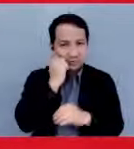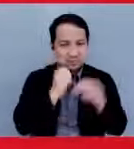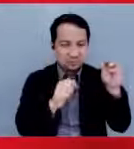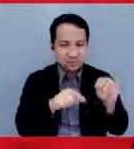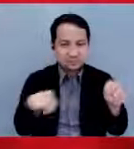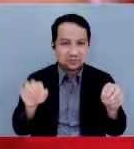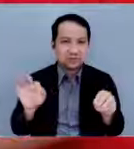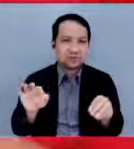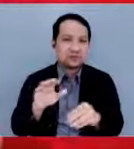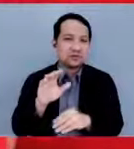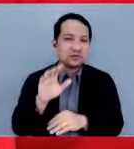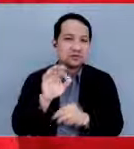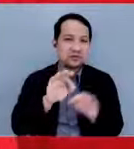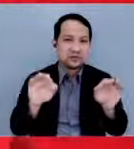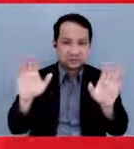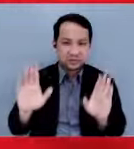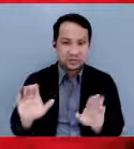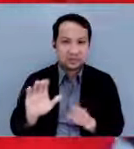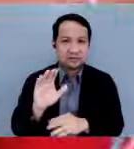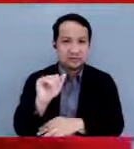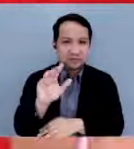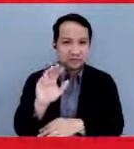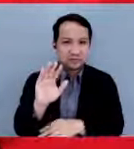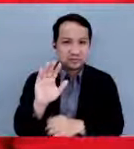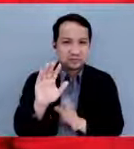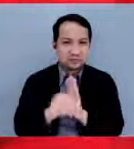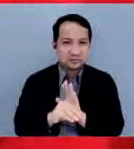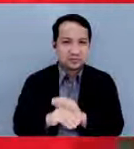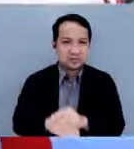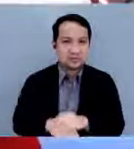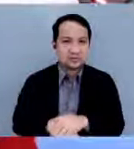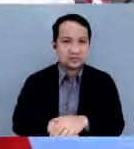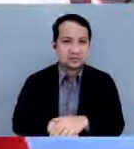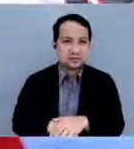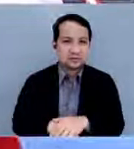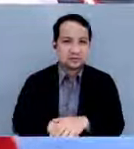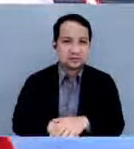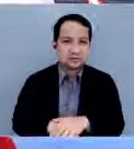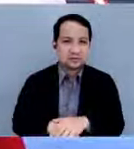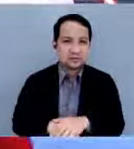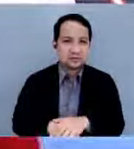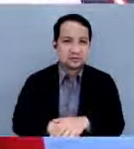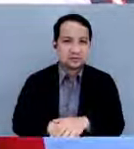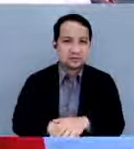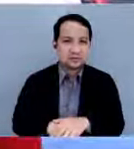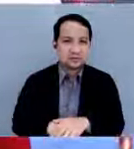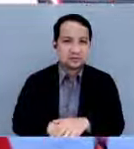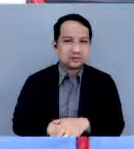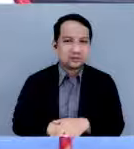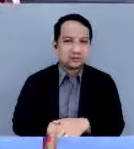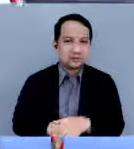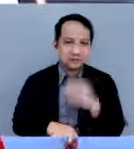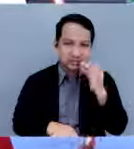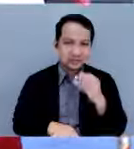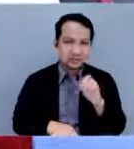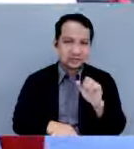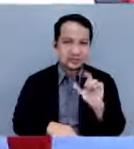every day, at least 15 minutes per day po. Ooh, cardio. Oh. Maganda po sa kanya. Ay, ito pala. Oy, si Michelle nandito. Batiin din natin. Hello, Michelle. Hello,